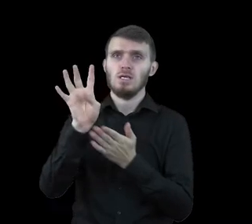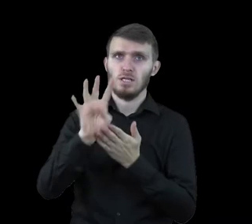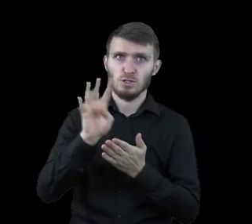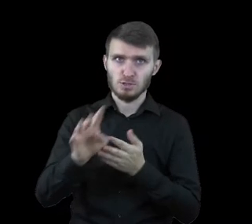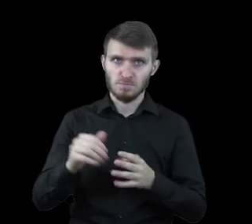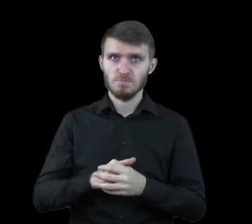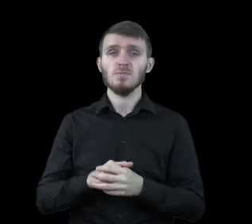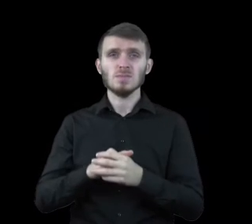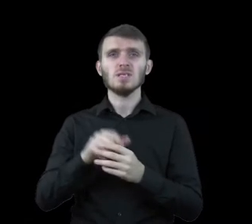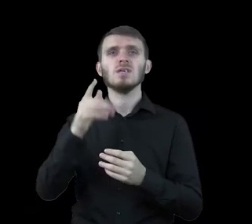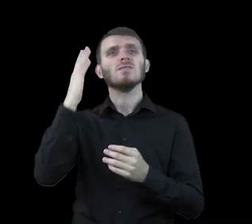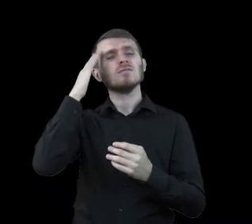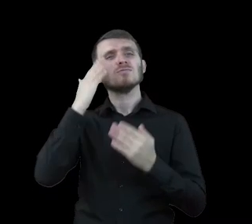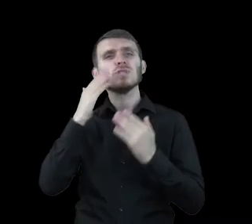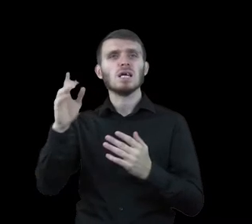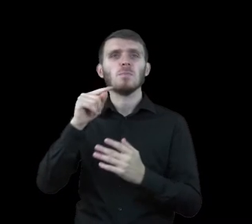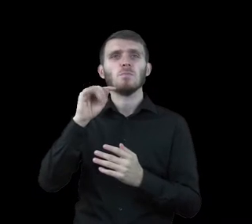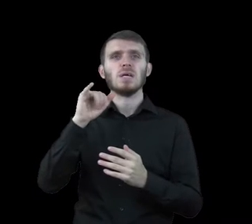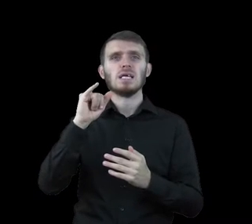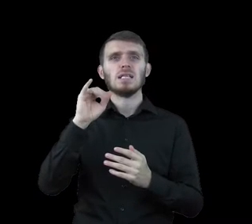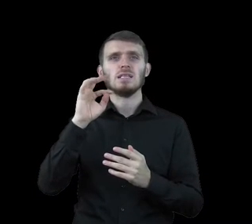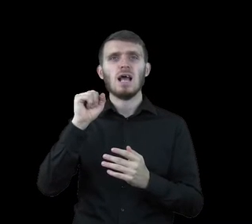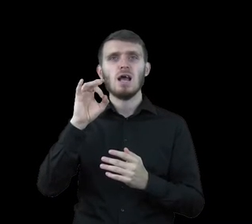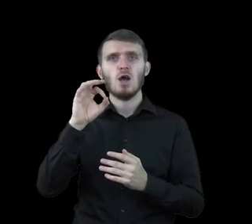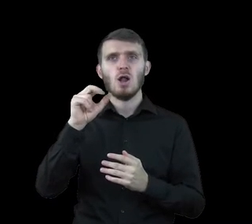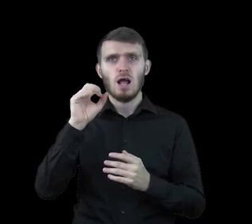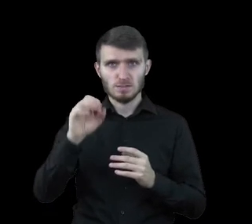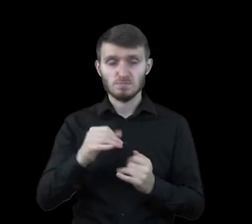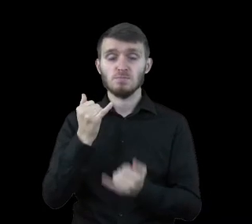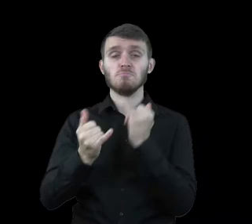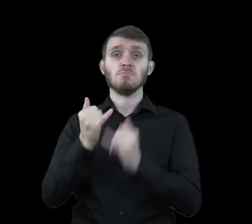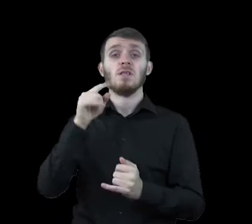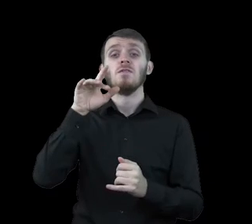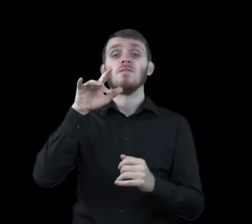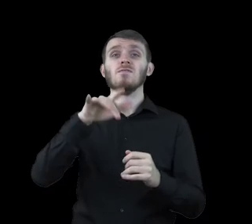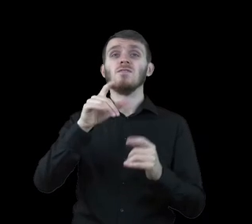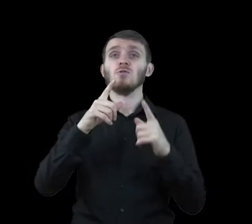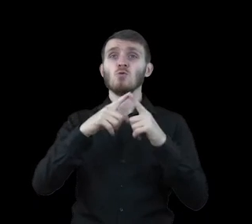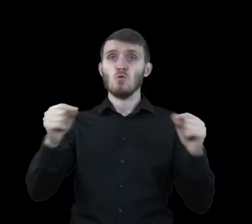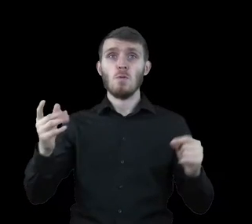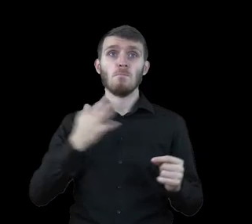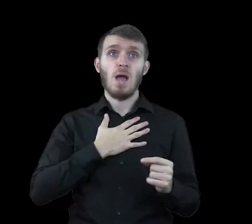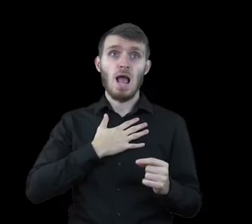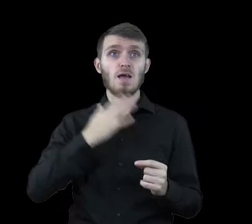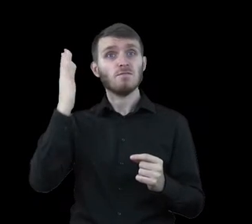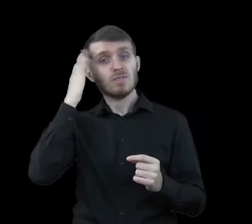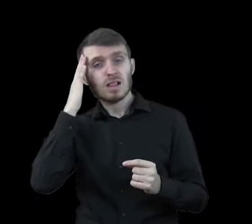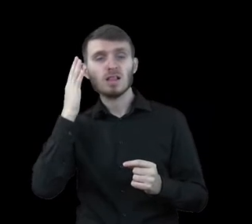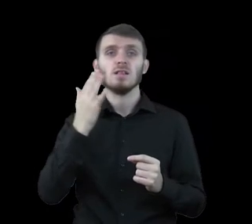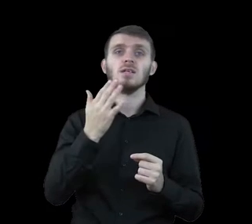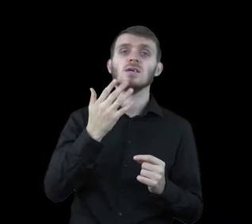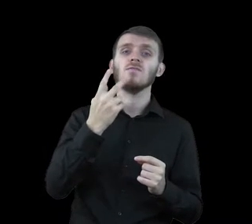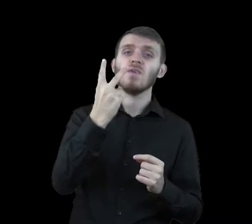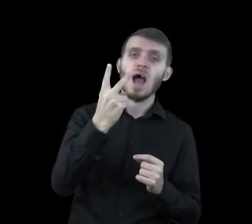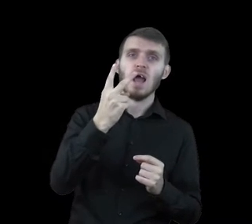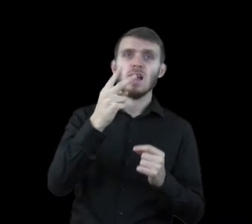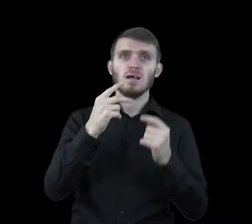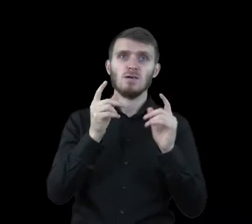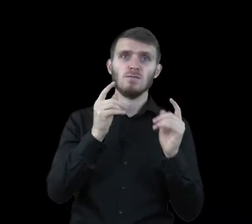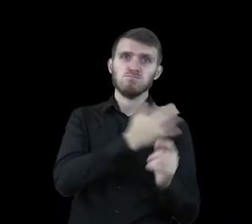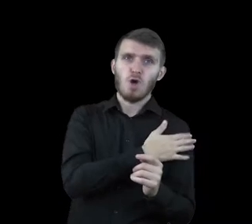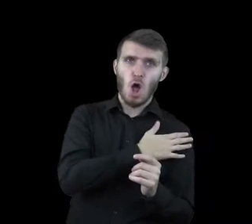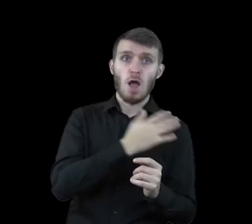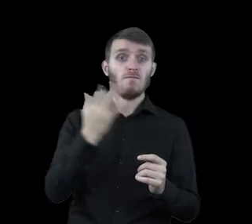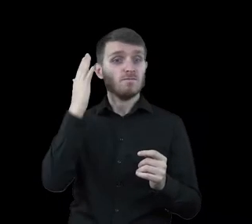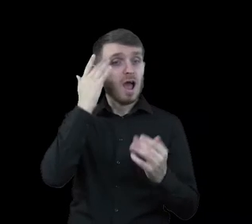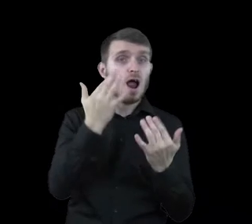a długość tego boku jest równa 14. I dzięki twierdzeniu Pitagorasa, jeśli znamy w trójkącie prostokątnym długości dwóch boków,